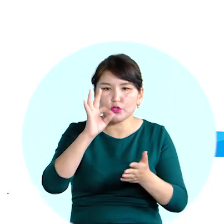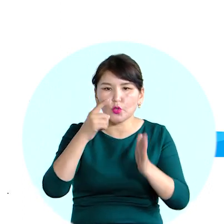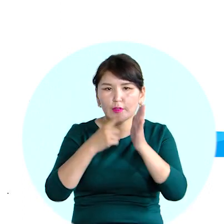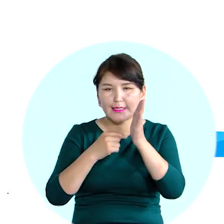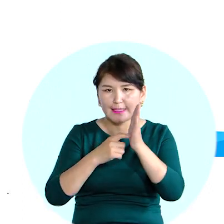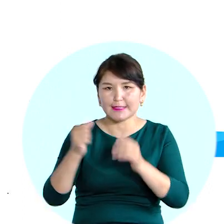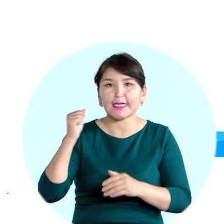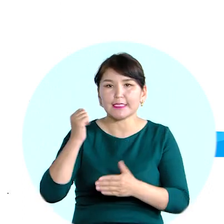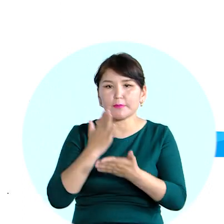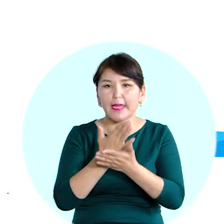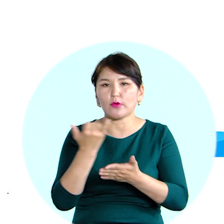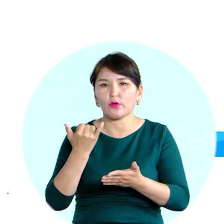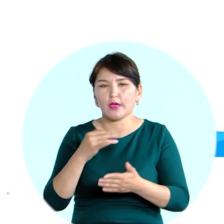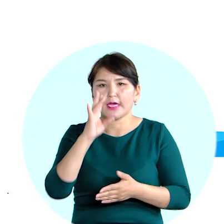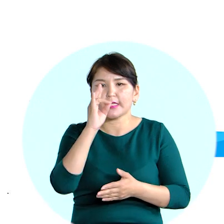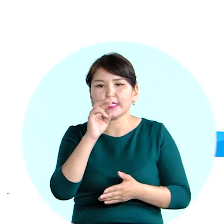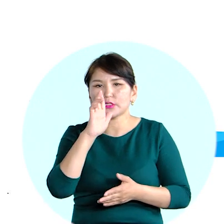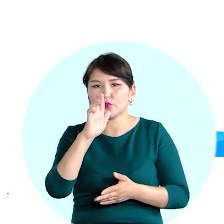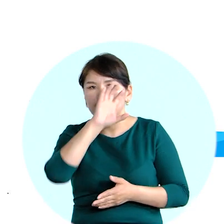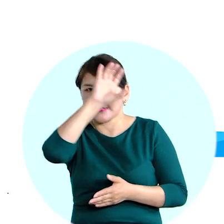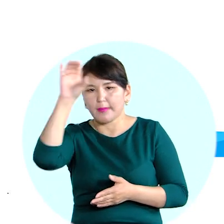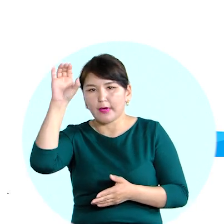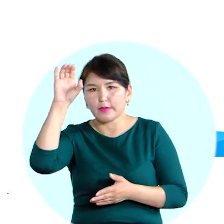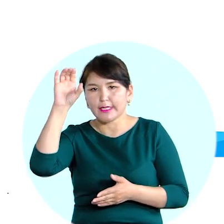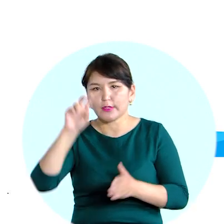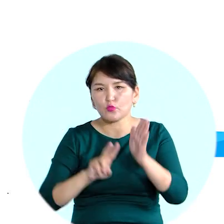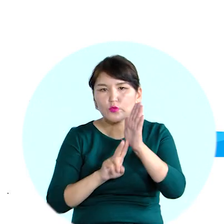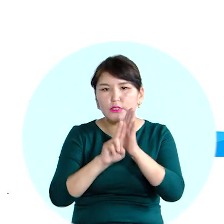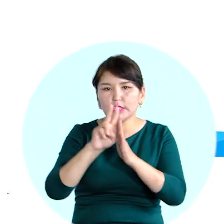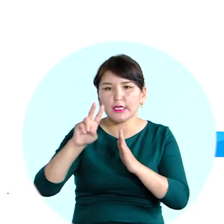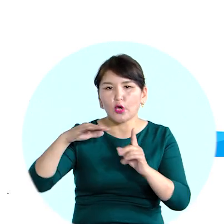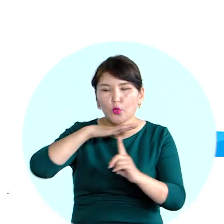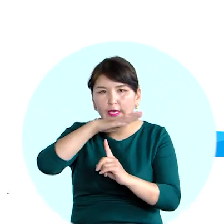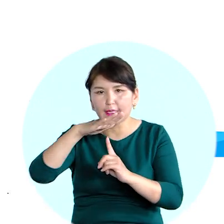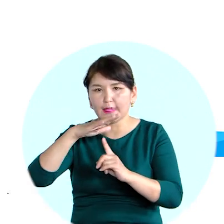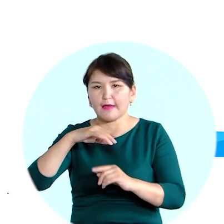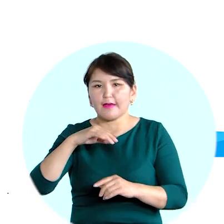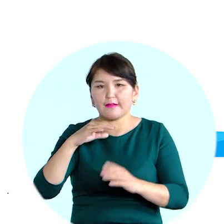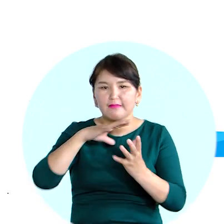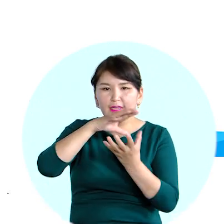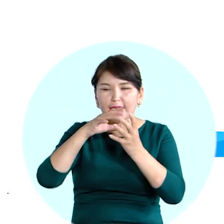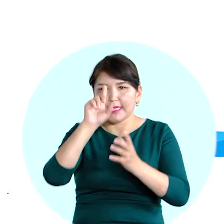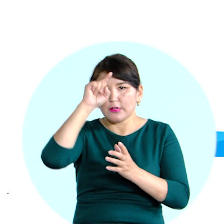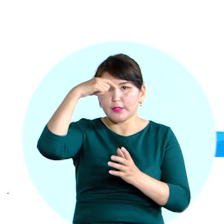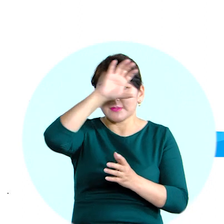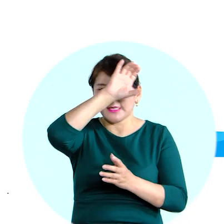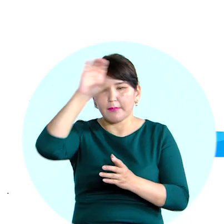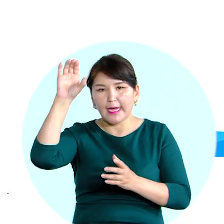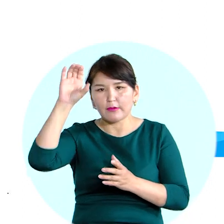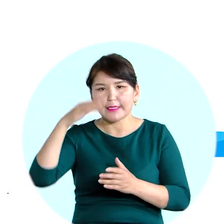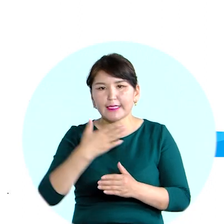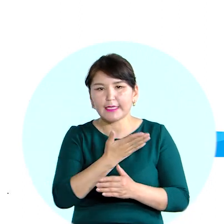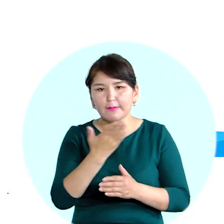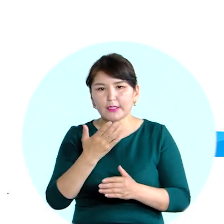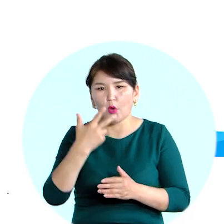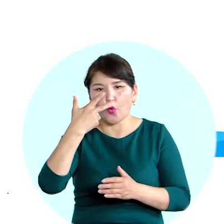хангасан байх хэрэгтэй. Дараагийнх нь усыг тэгвэл бид нар өдөр тутмынхаа хэрэгцээнд хэрэглэхэд бид нар энэ усыг хүртээмжтэй зөв хэрэглэж